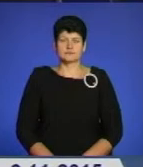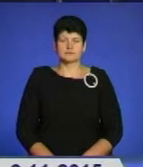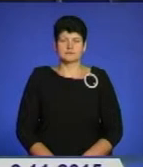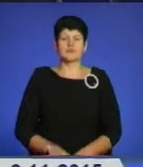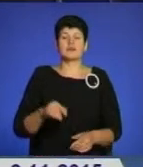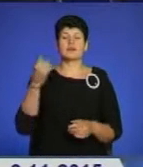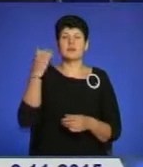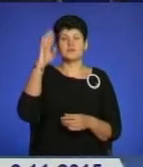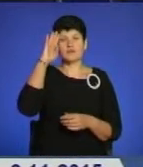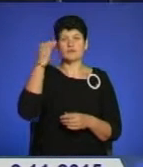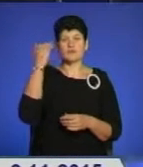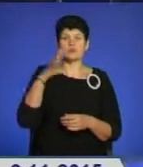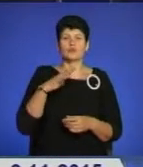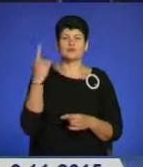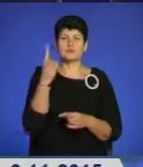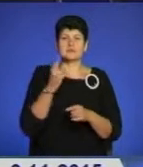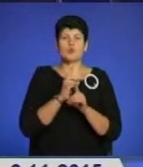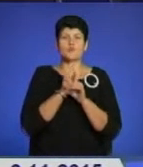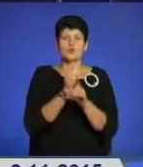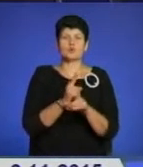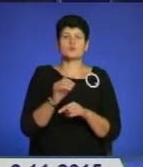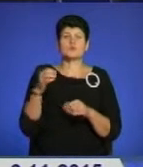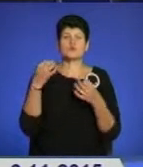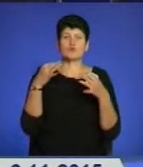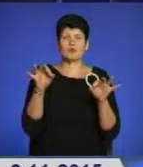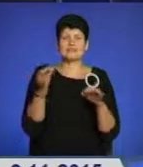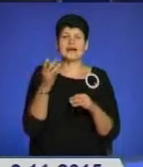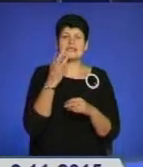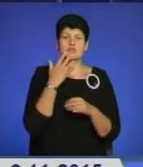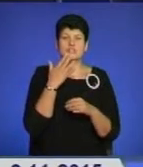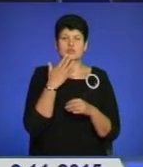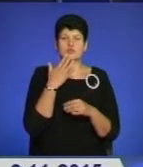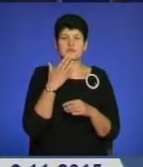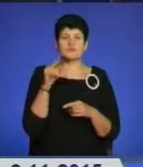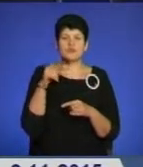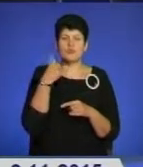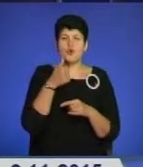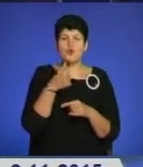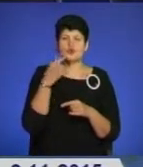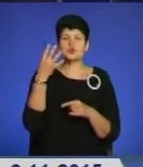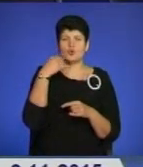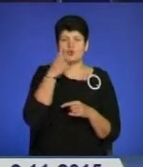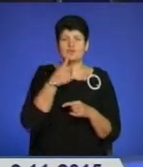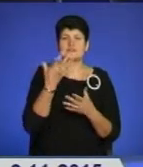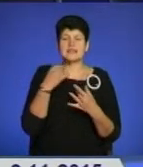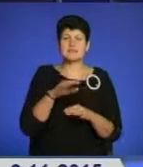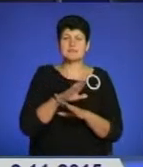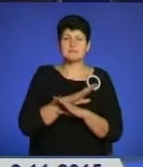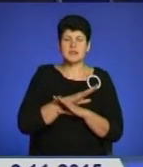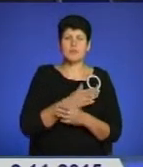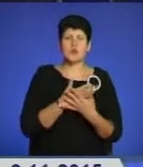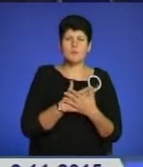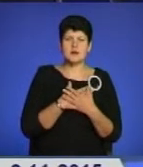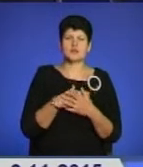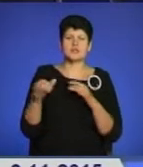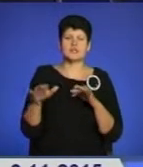Він був одним із перших провідників свободи, націоналістом з великої літери. Цьогоріч восени минає 40-та річниця від дня смерті поета, громадського